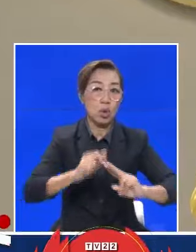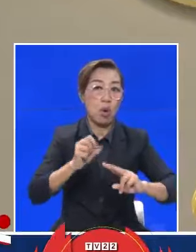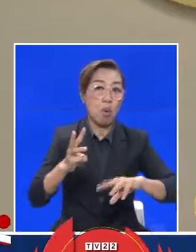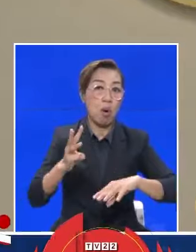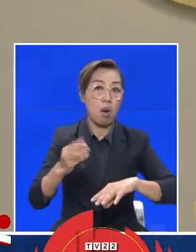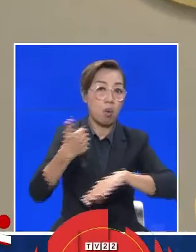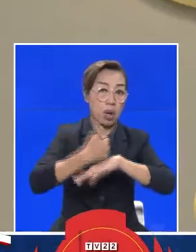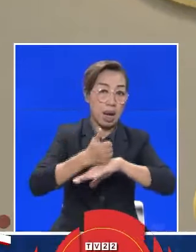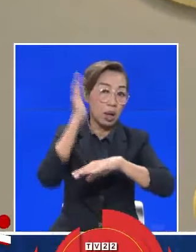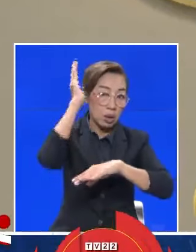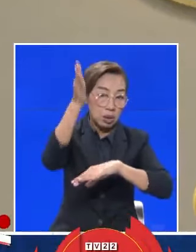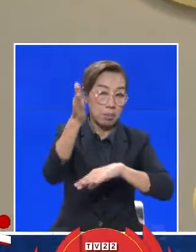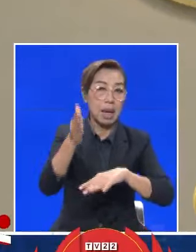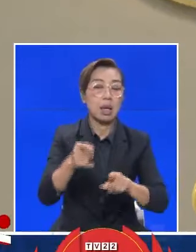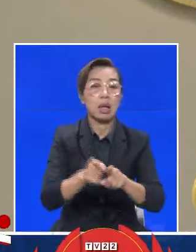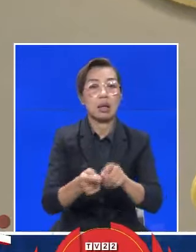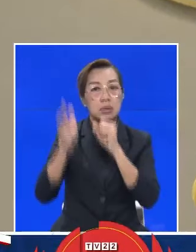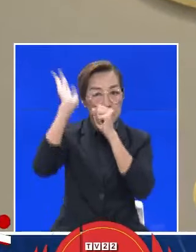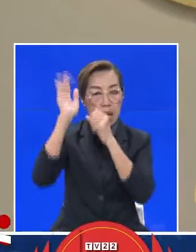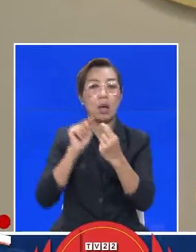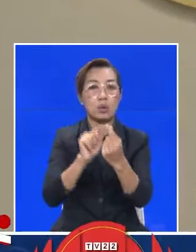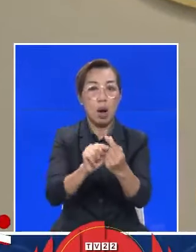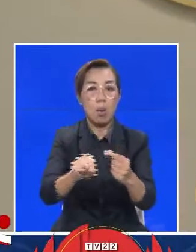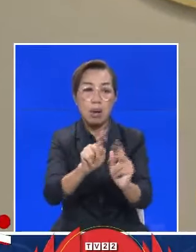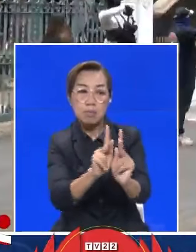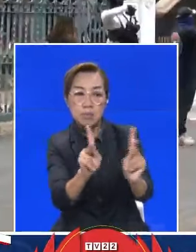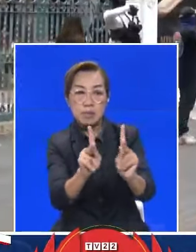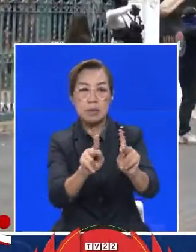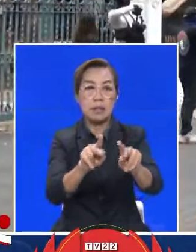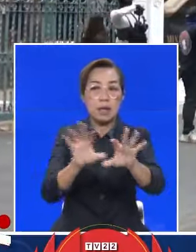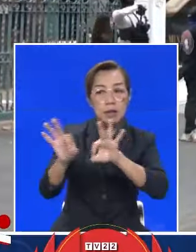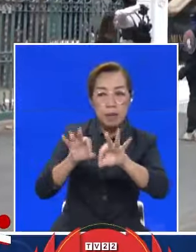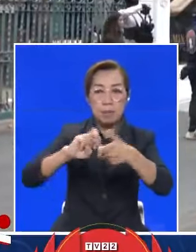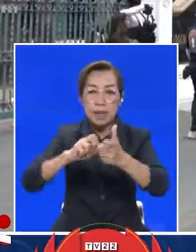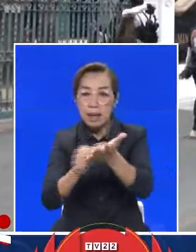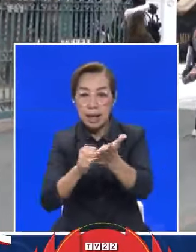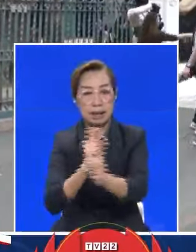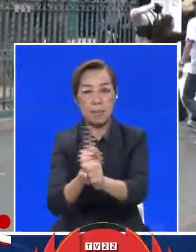แถลงว่าผลออกมาจะเป็นยังไงตั้งคณะกรรมการแก้ไขปัญหานี้หาทางออกร่วมกันอย่างไร ครับ